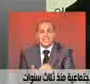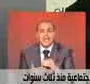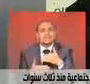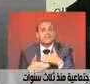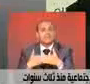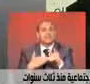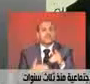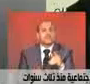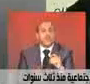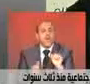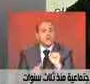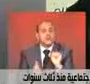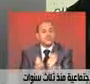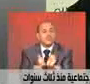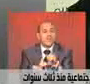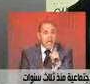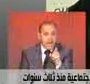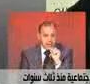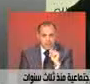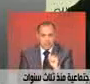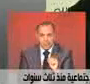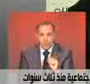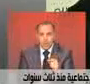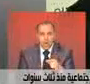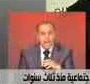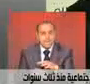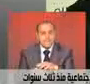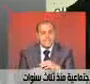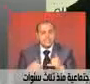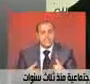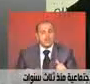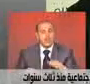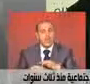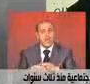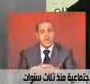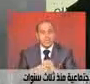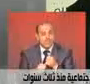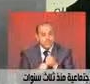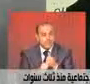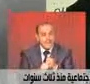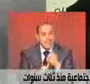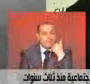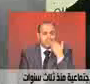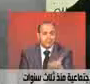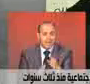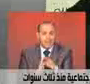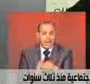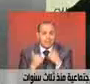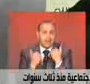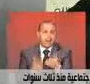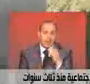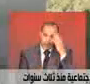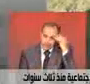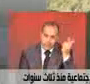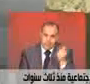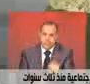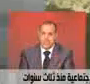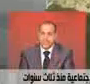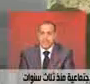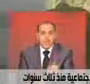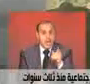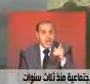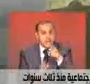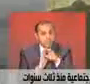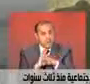التجهيز والشؤون الاجتماعية ومجلس الولاية لعدم متابعة لإنجاز البرنامج هذه. في إطار